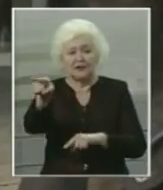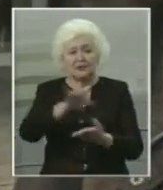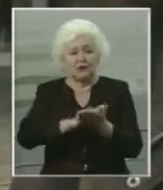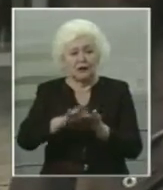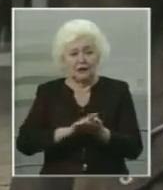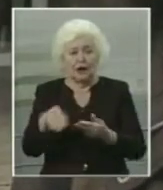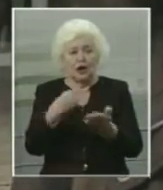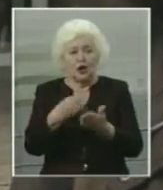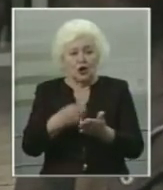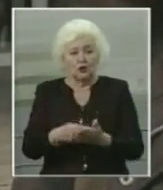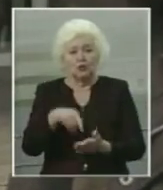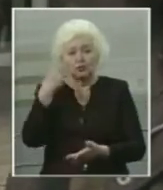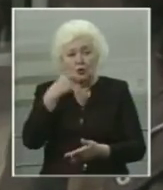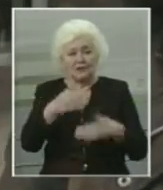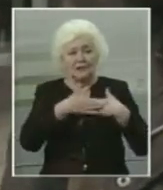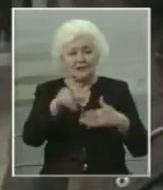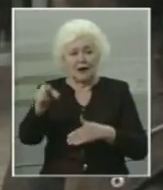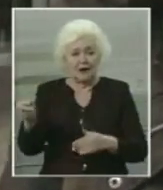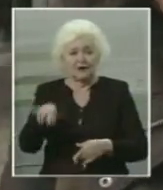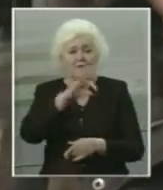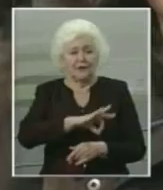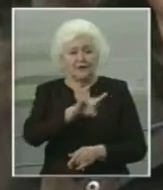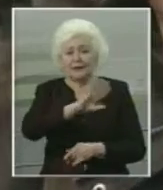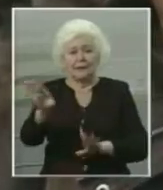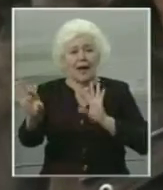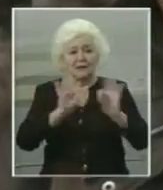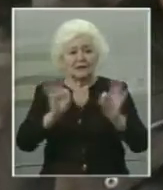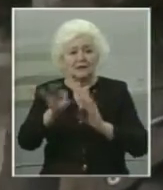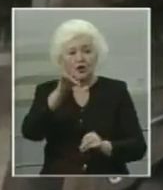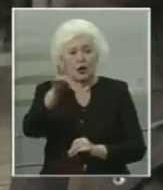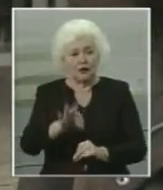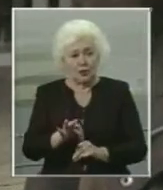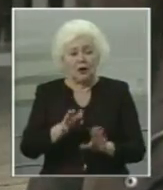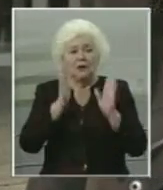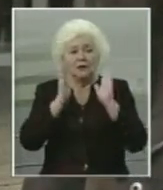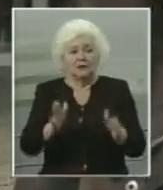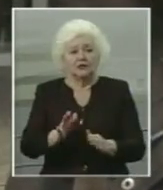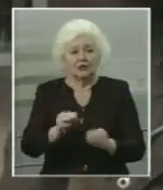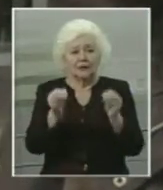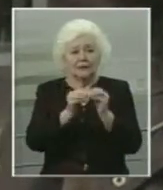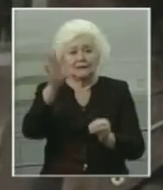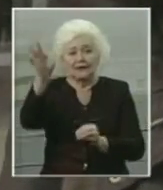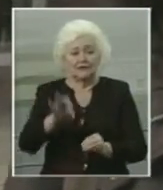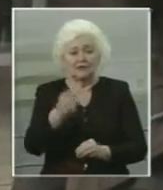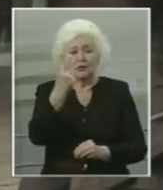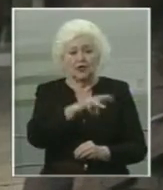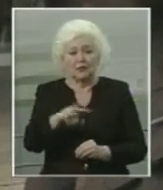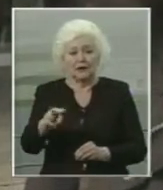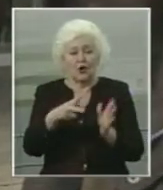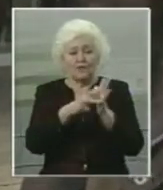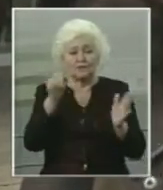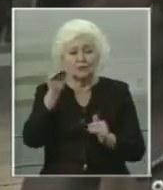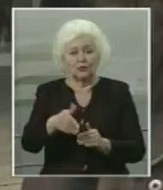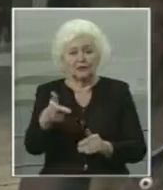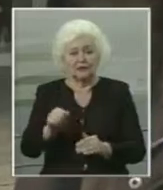і кошти, кажуть активісти всі, використовуються нераціонально. Лише 10% з 1 800 000